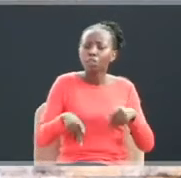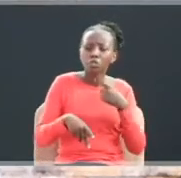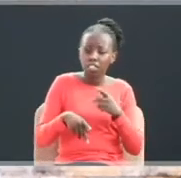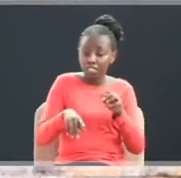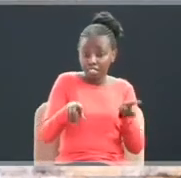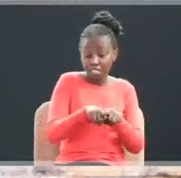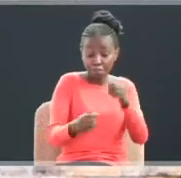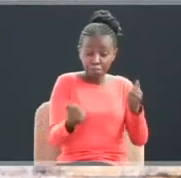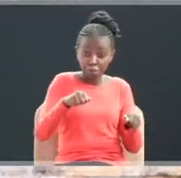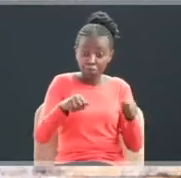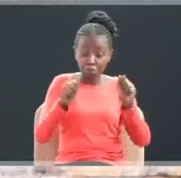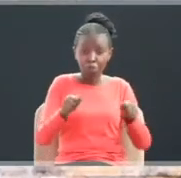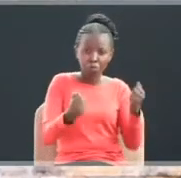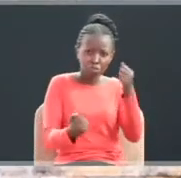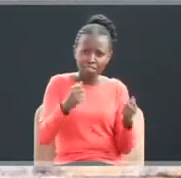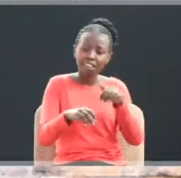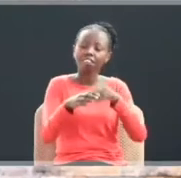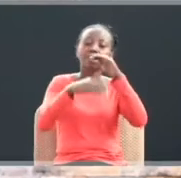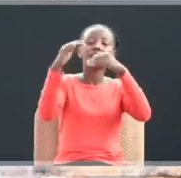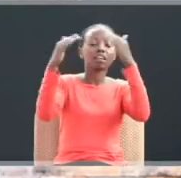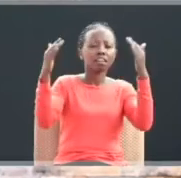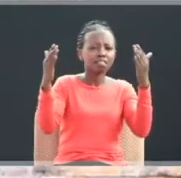kazi. You know, hana.